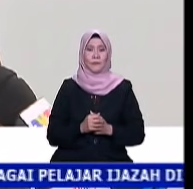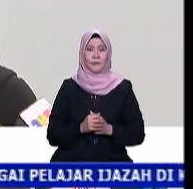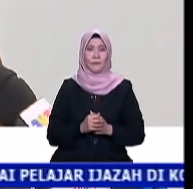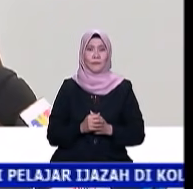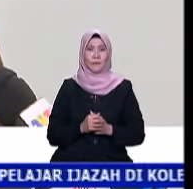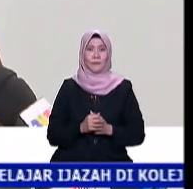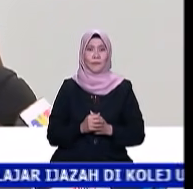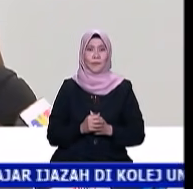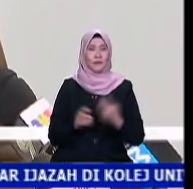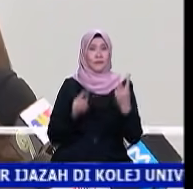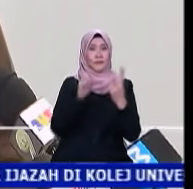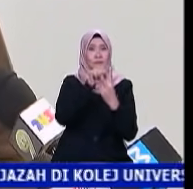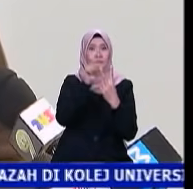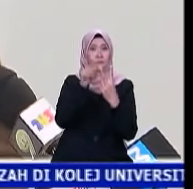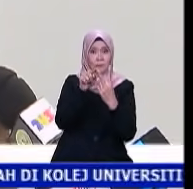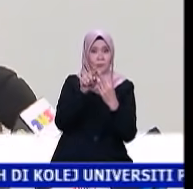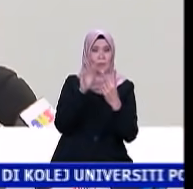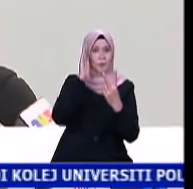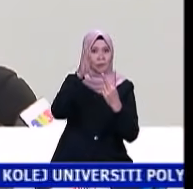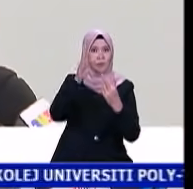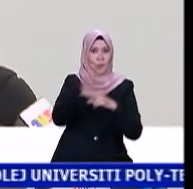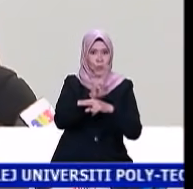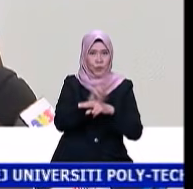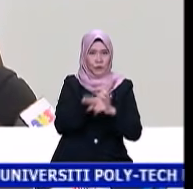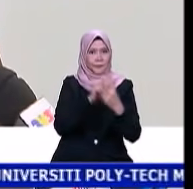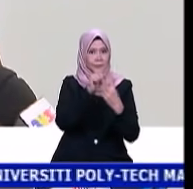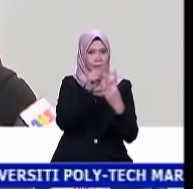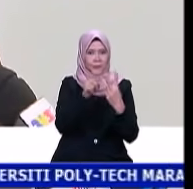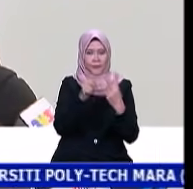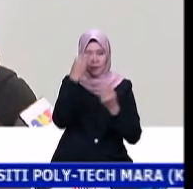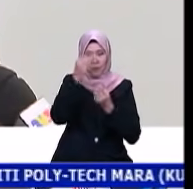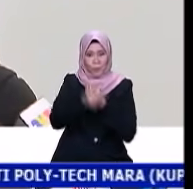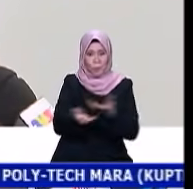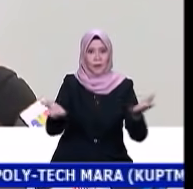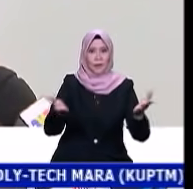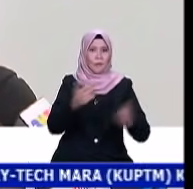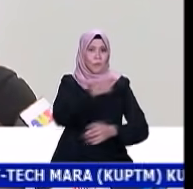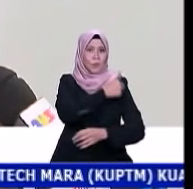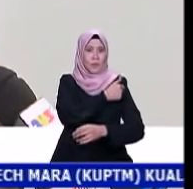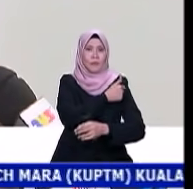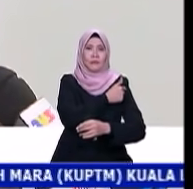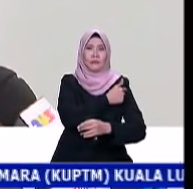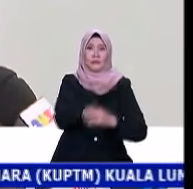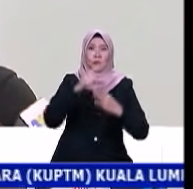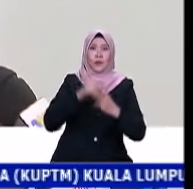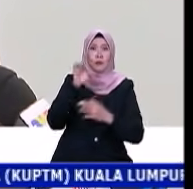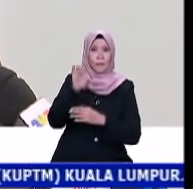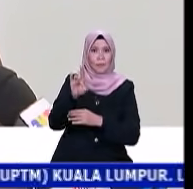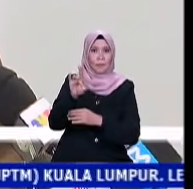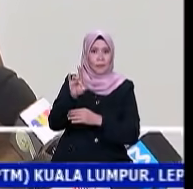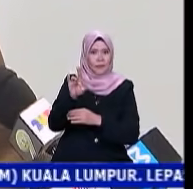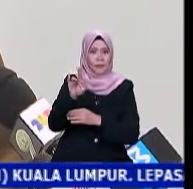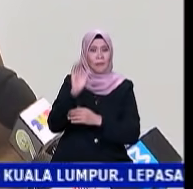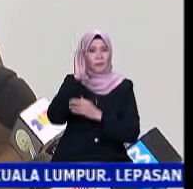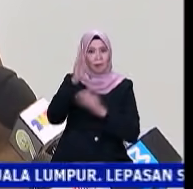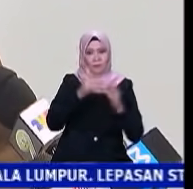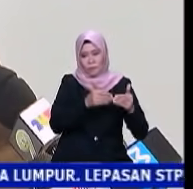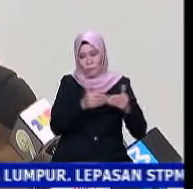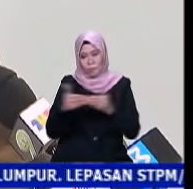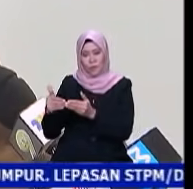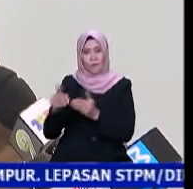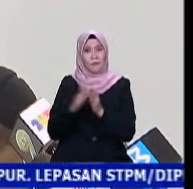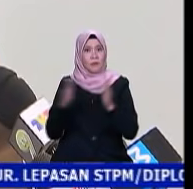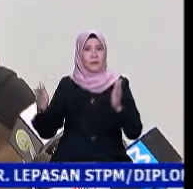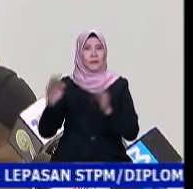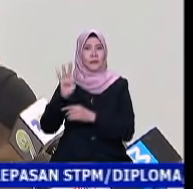Jadi dua kriteria akan kita guna pakai untuk pengedaran vaksin pada bulan Ogos. Yang pertamanya meneruskan fasa 4